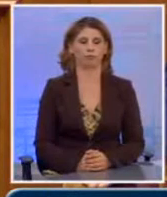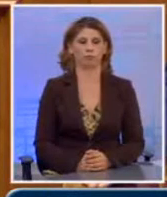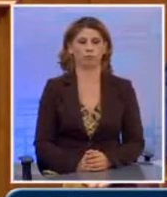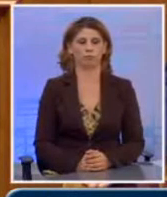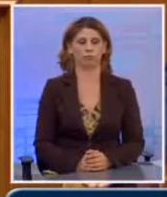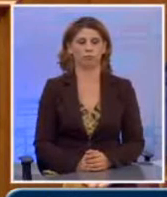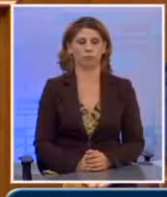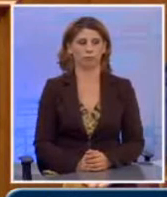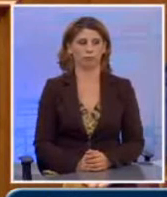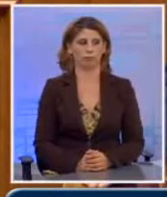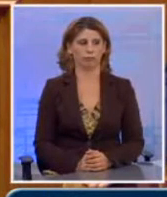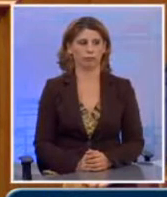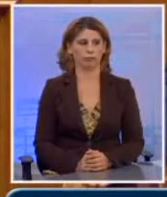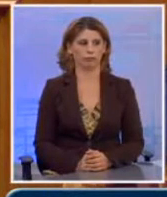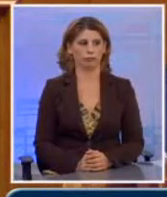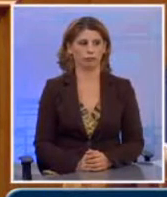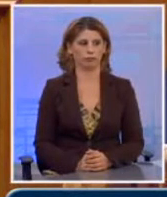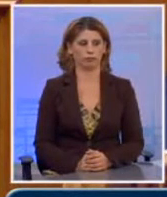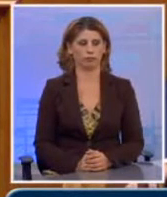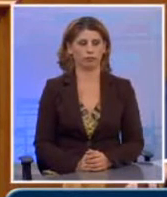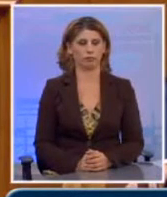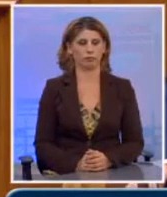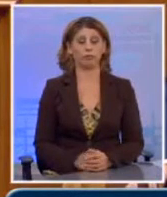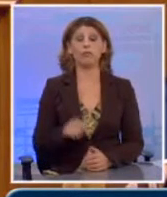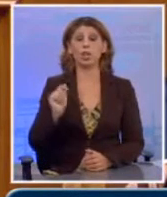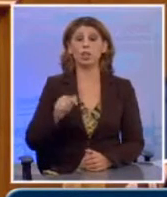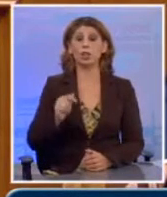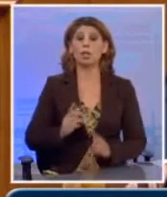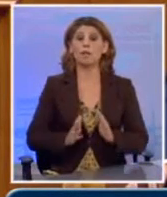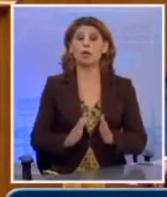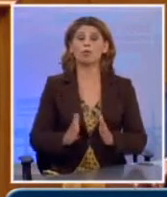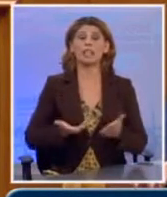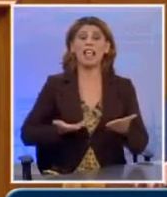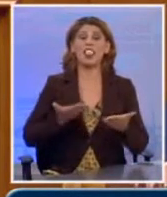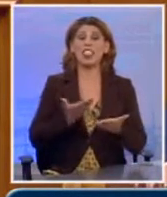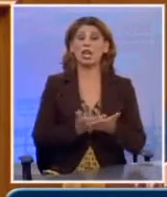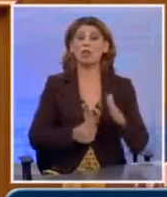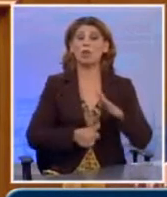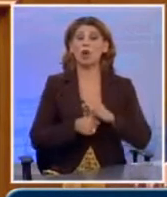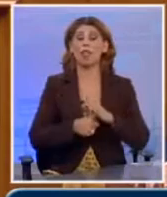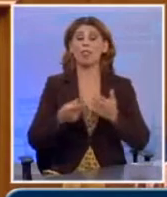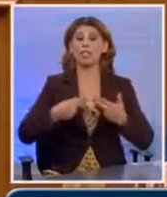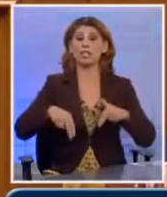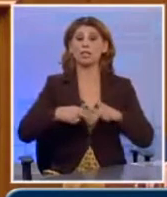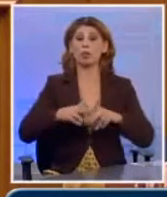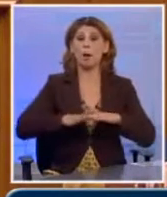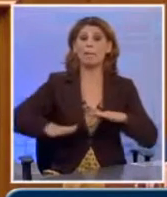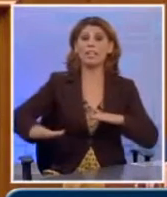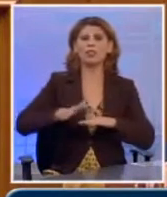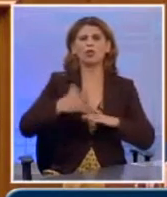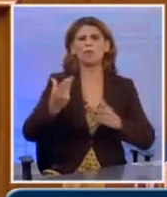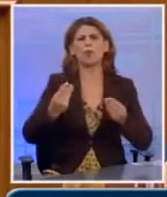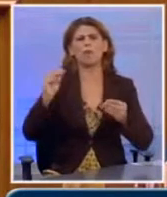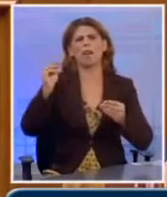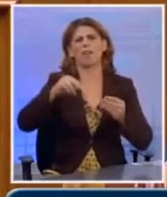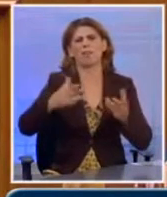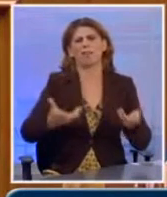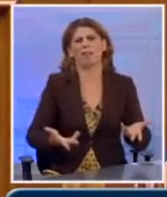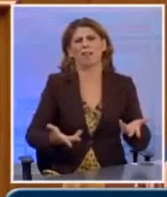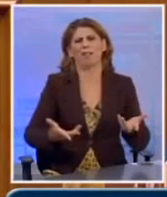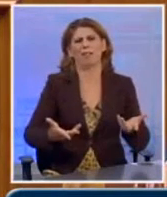Αλλά ας έρθουμε και στη δήλωση του Προέδρου του Συμβουλίου της Επικρατείας που έγινε τόση μεγάλη σπέκουλα. Τι